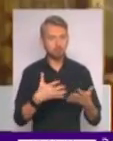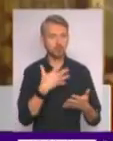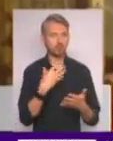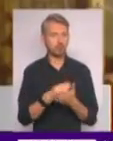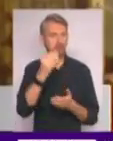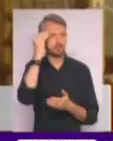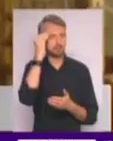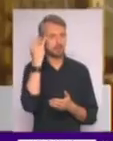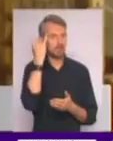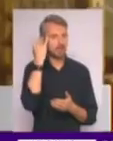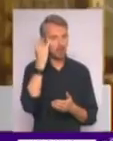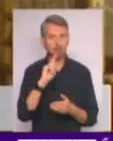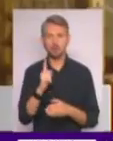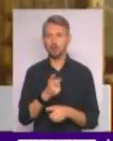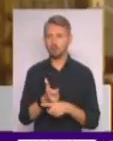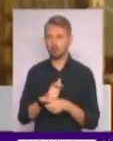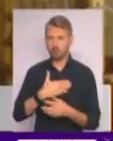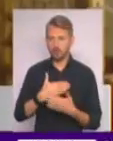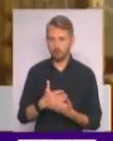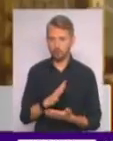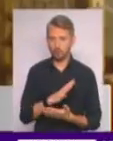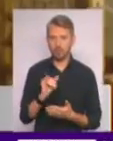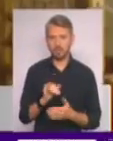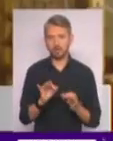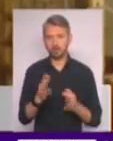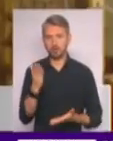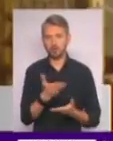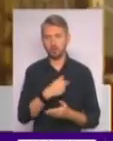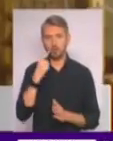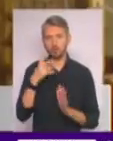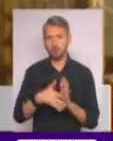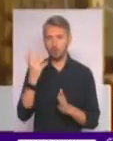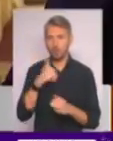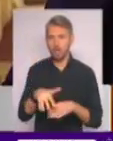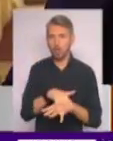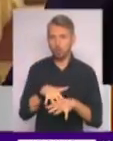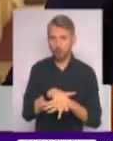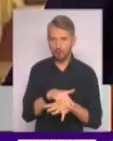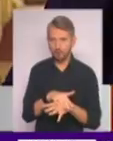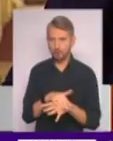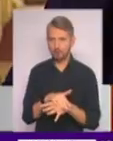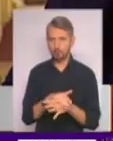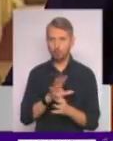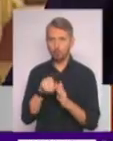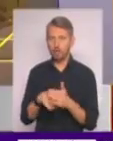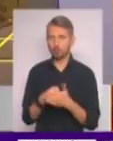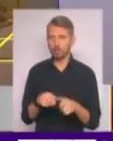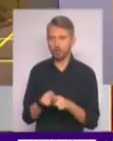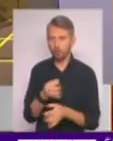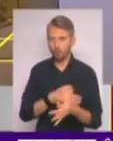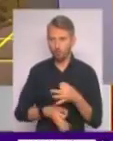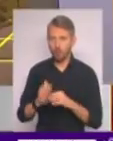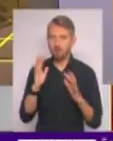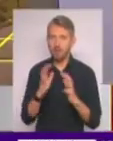так, ініціативи більш активно ставали. І, звичайно, якщо ми розуміємо, коли громадськість долучається до подібних оговорень, то й бережуть потім